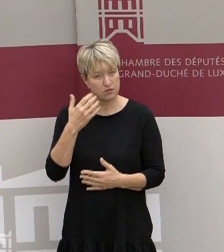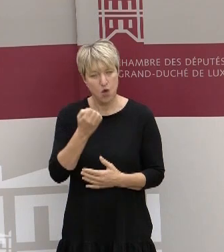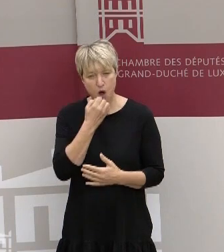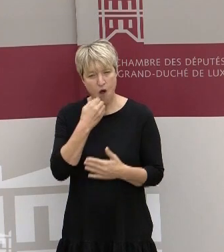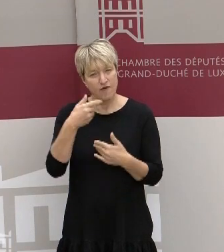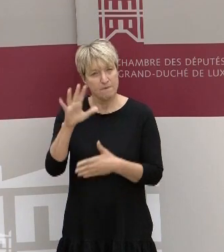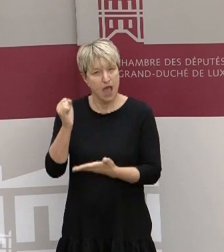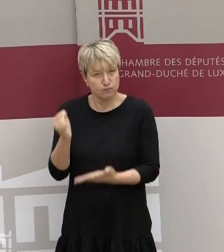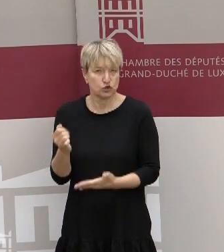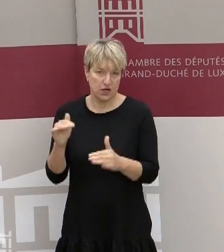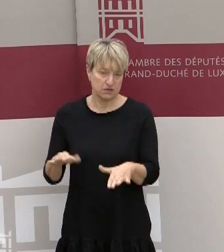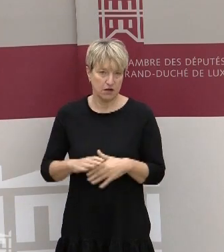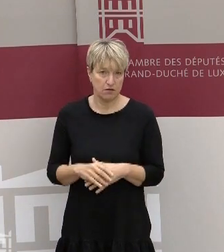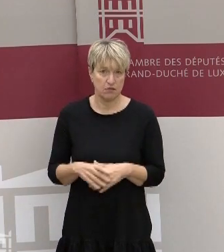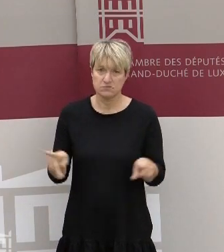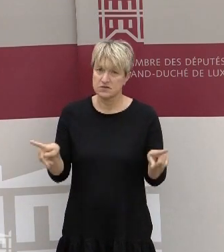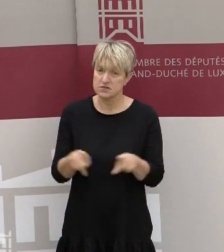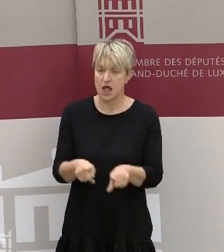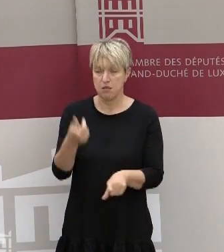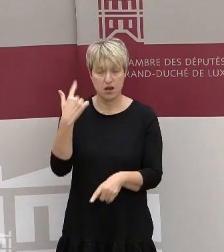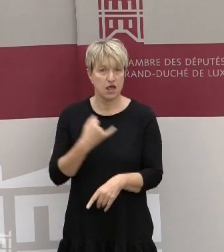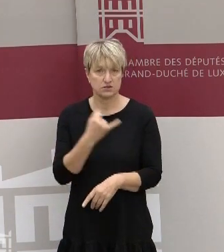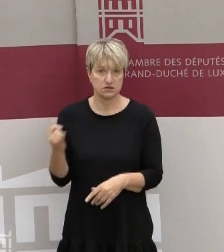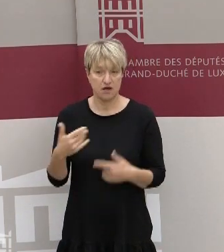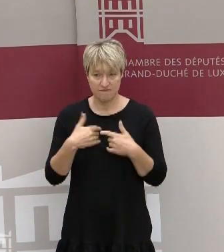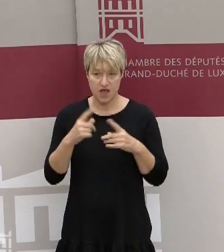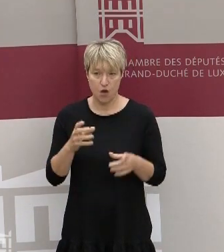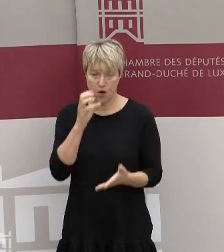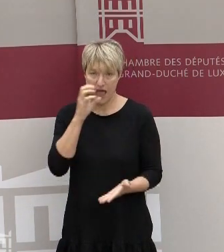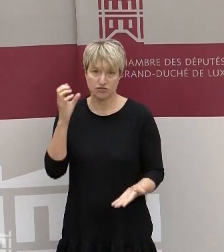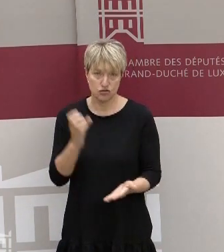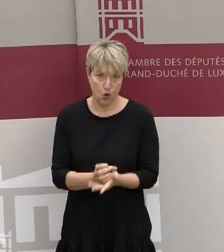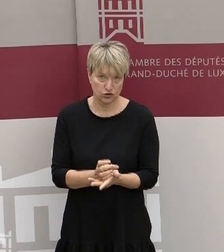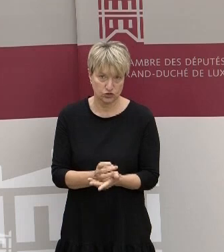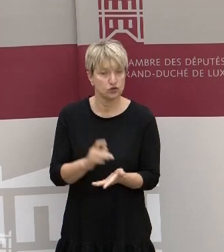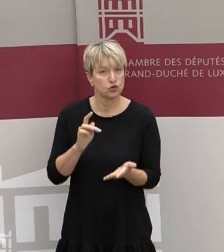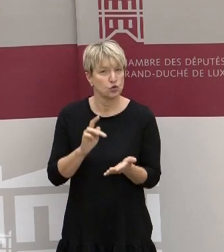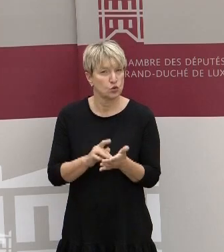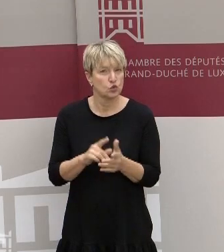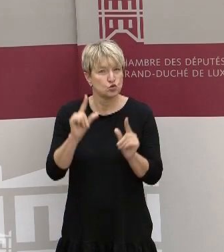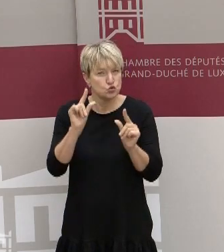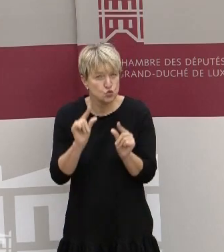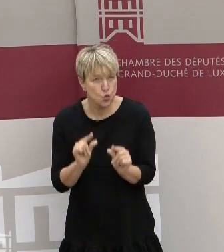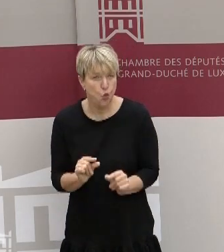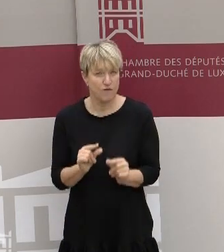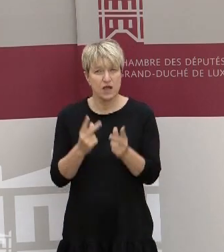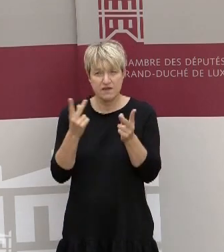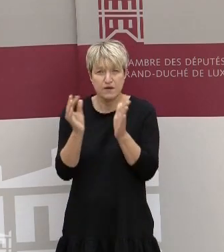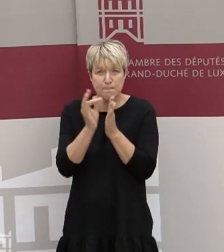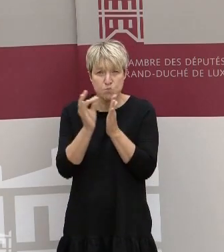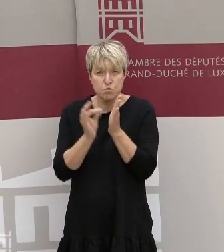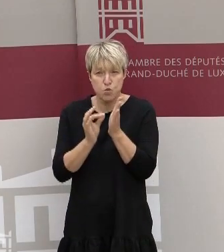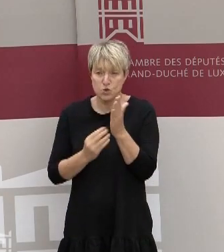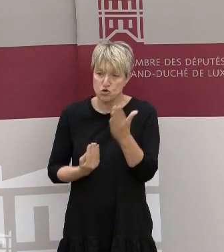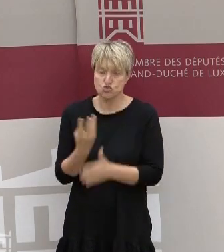Jahr auch enttäuscht über die wenigen Akzente, die Heimat gesagt haben. Die Logements, die Energie-